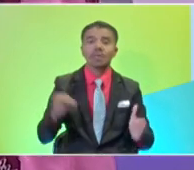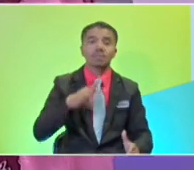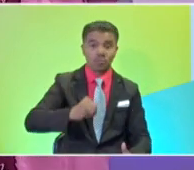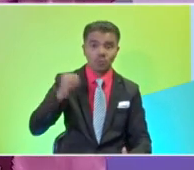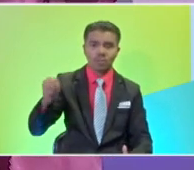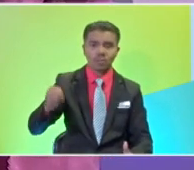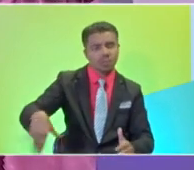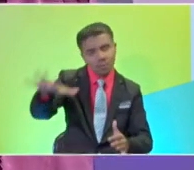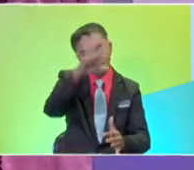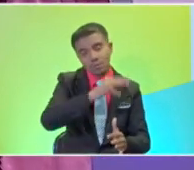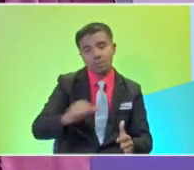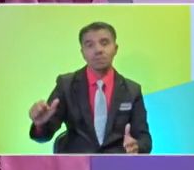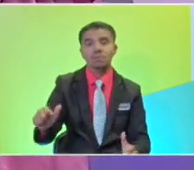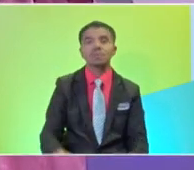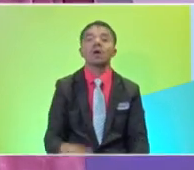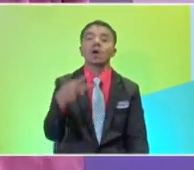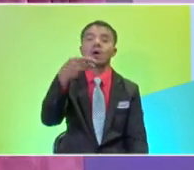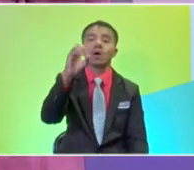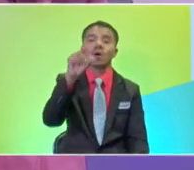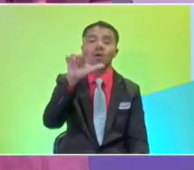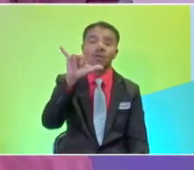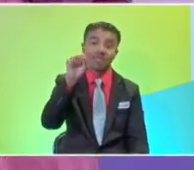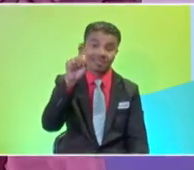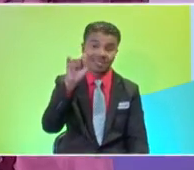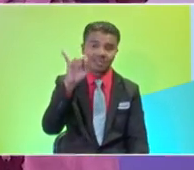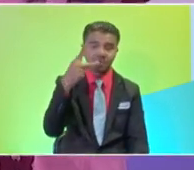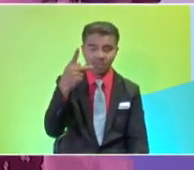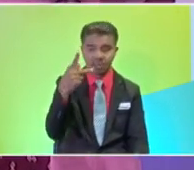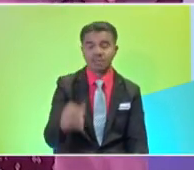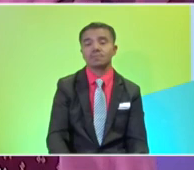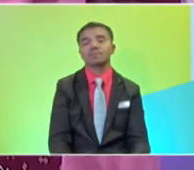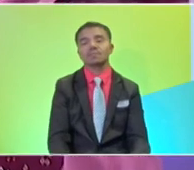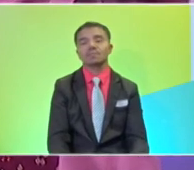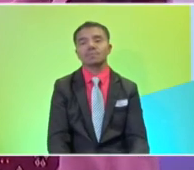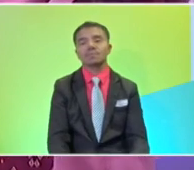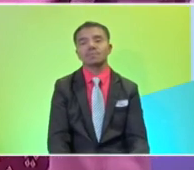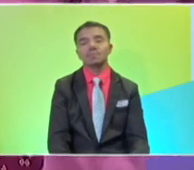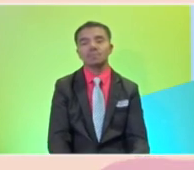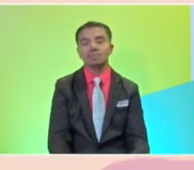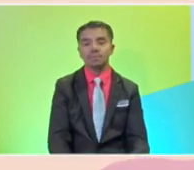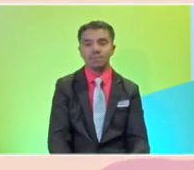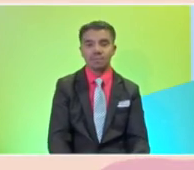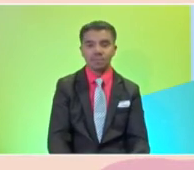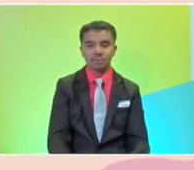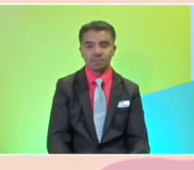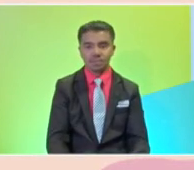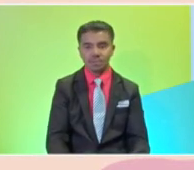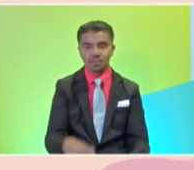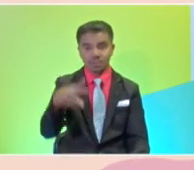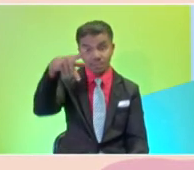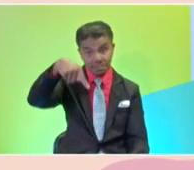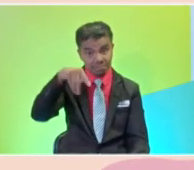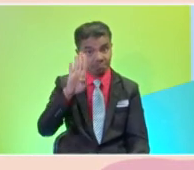keseluruhan holistik Kamil Syamil yang akan dapat ditaksir melalui program PBD ini kemudian